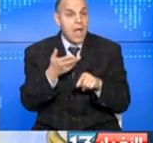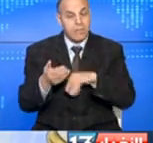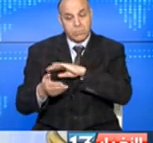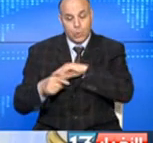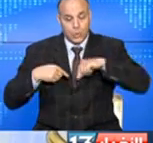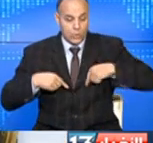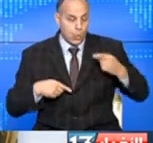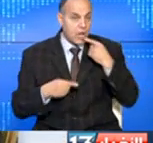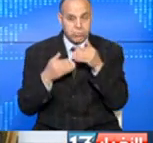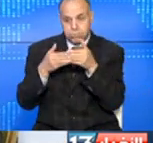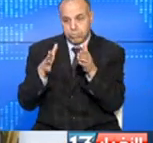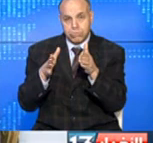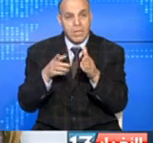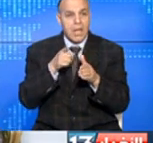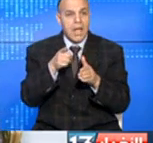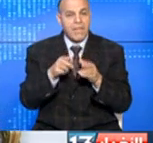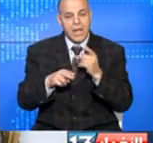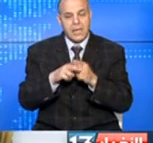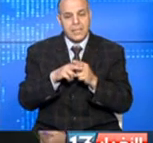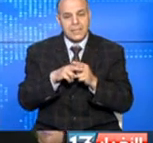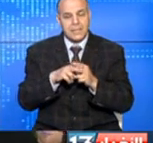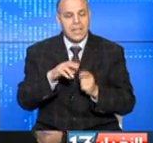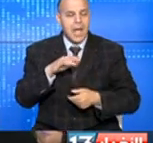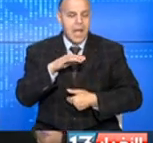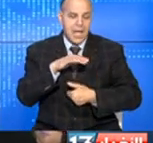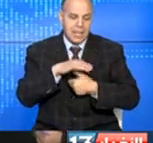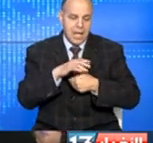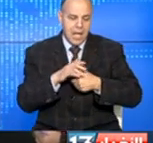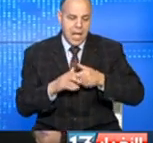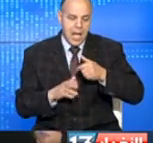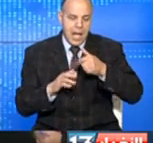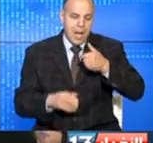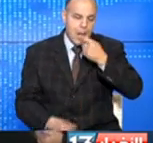رئيس الحكومة على افتتاح جناح باسم الزعيم الراحل لحبيب بورقيبة في دار تونس.